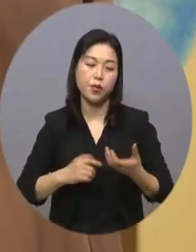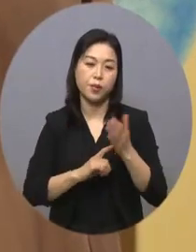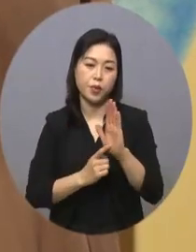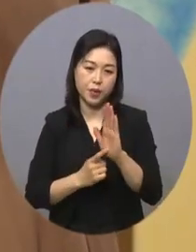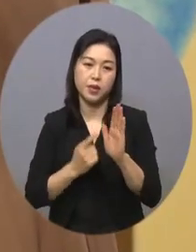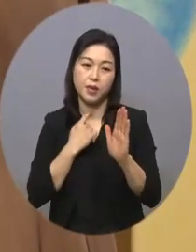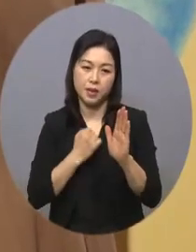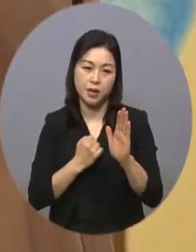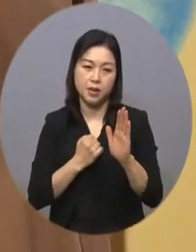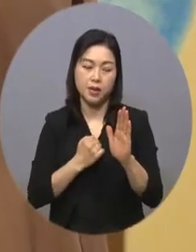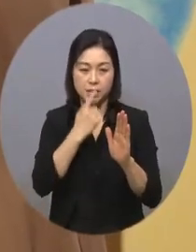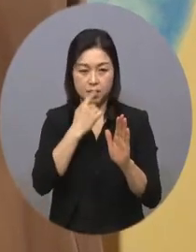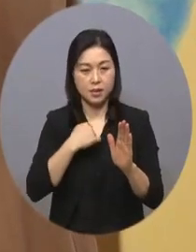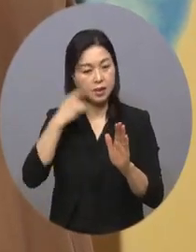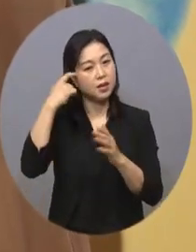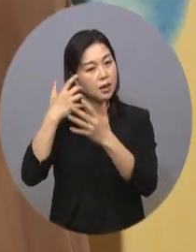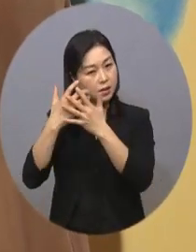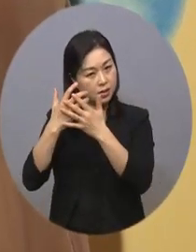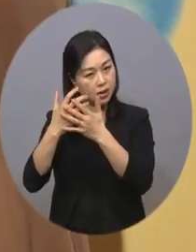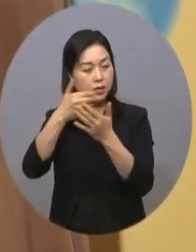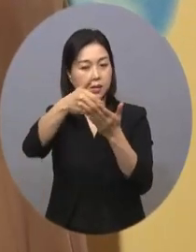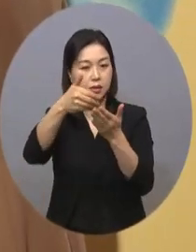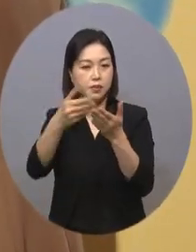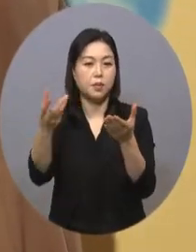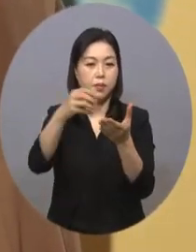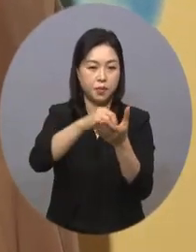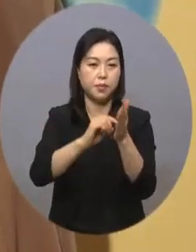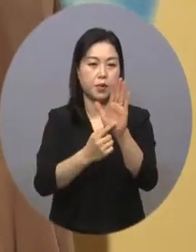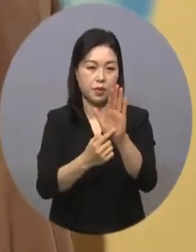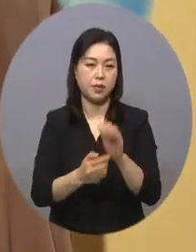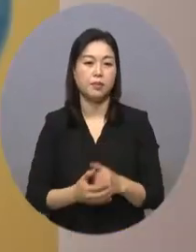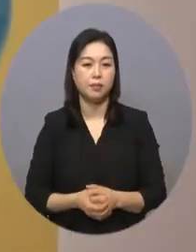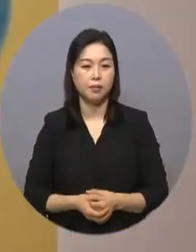표현해 자신의 상상력을 화폭에 담아냈습니다.